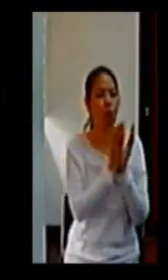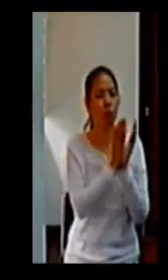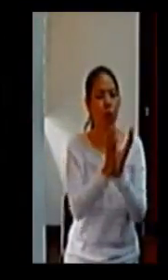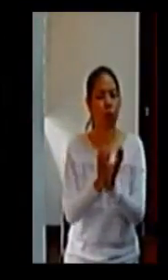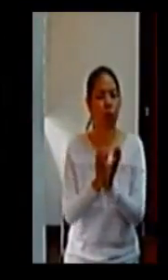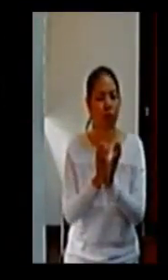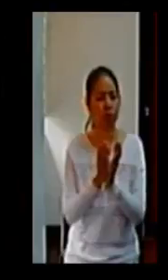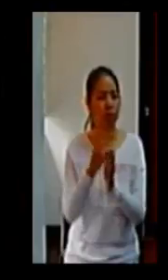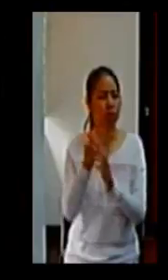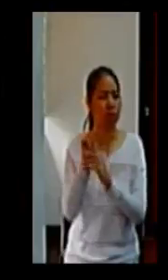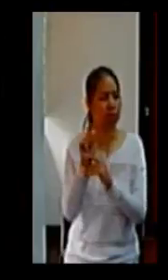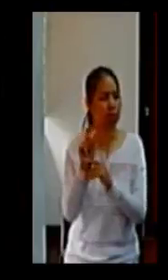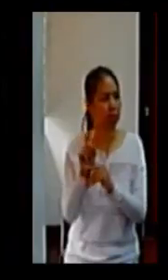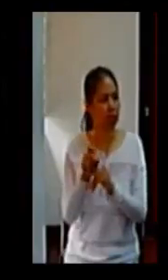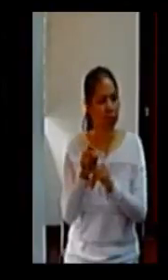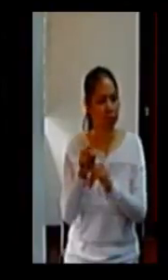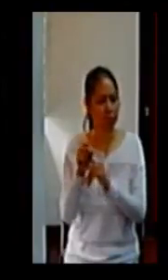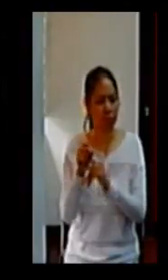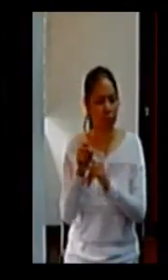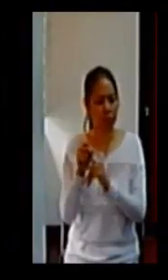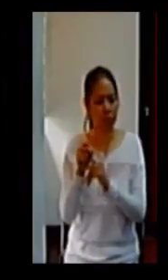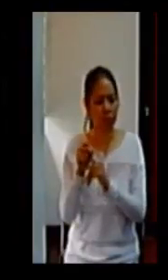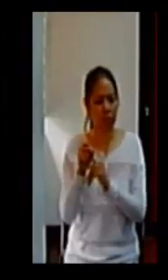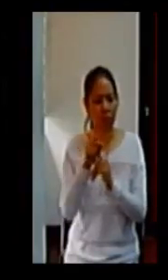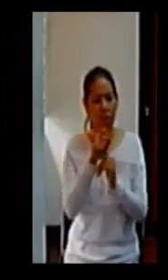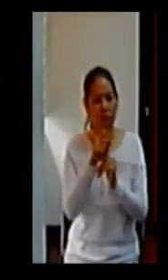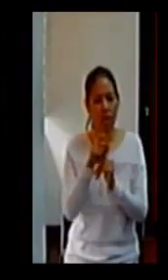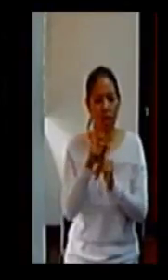Dapat siya ang magtrabaho sa field niya.